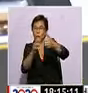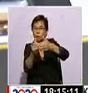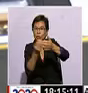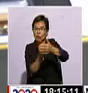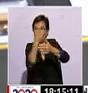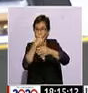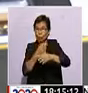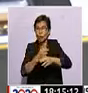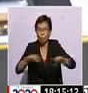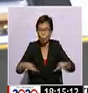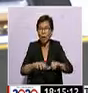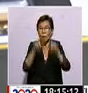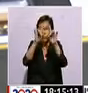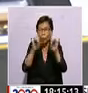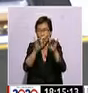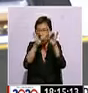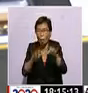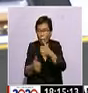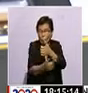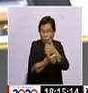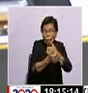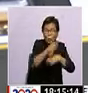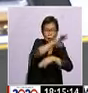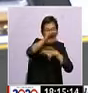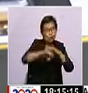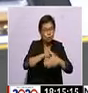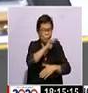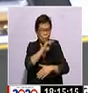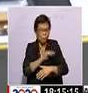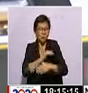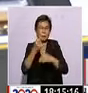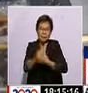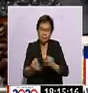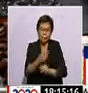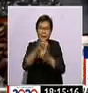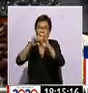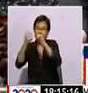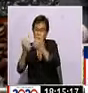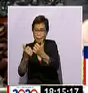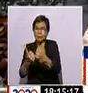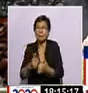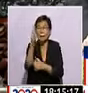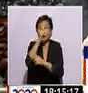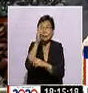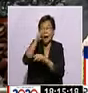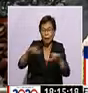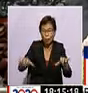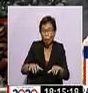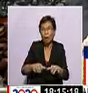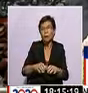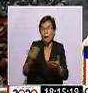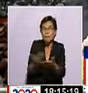RM10 juta bagi menjalankan ujian penilaian risiko di semua kementerian, jabatan dan agensi. Kerajaan akan